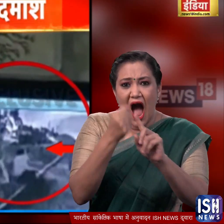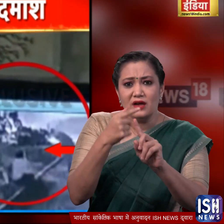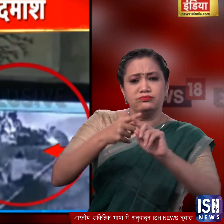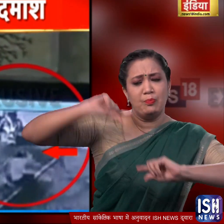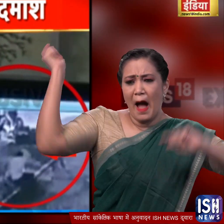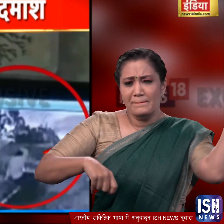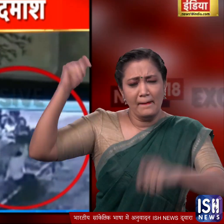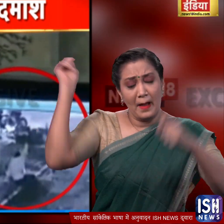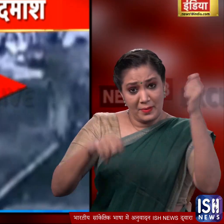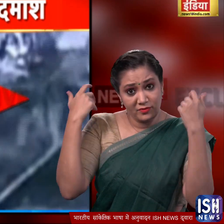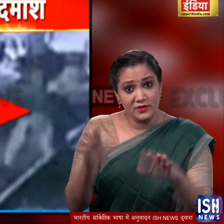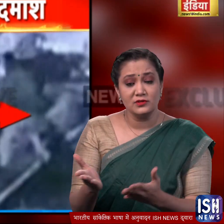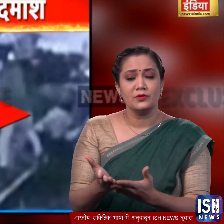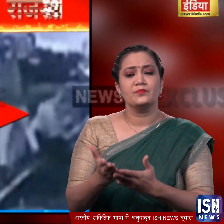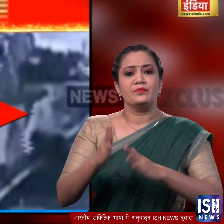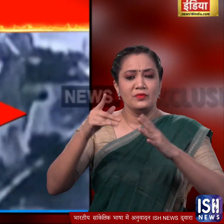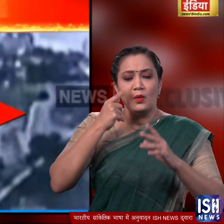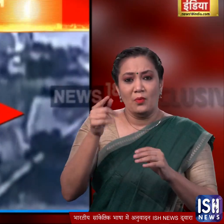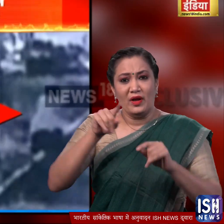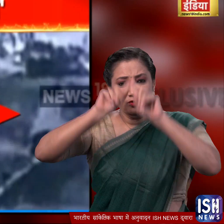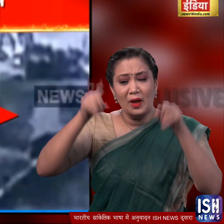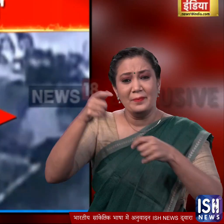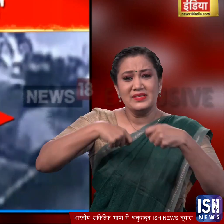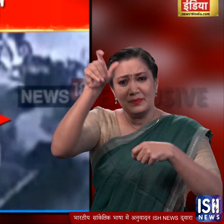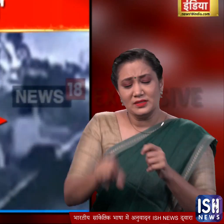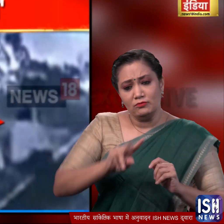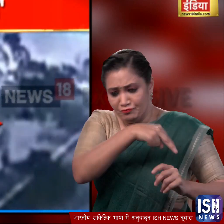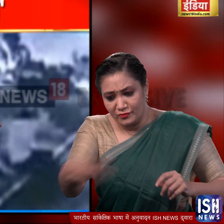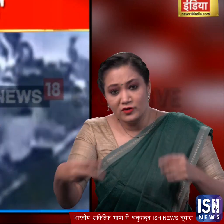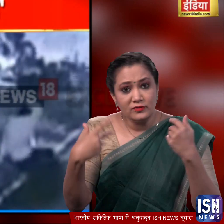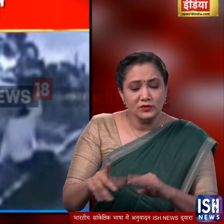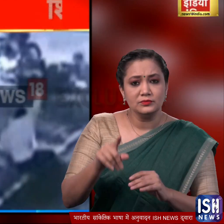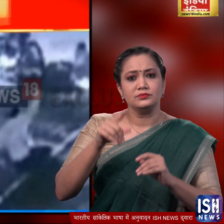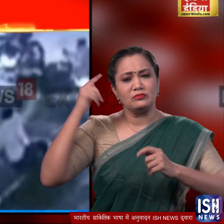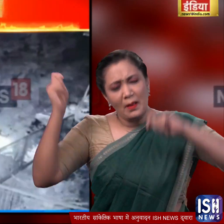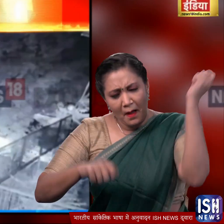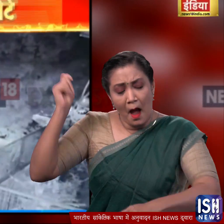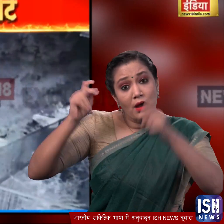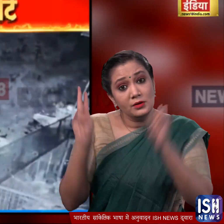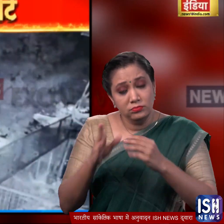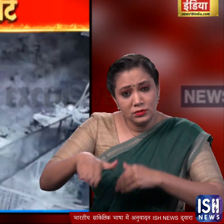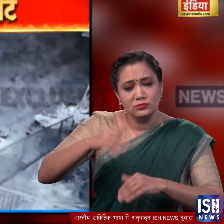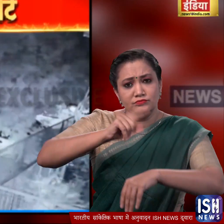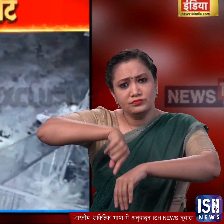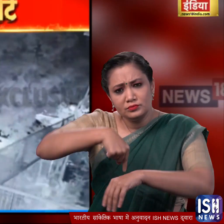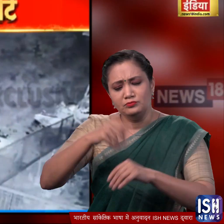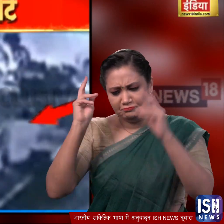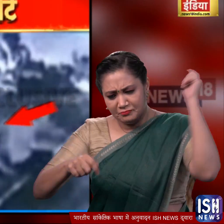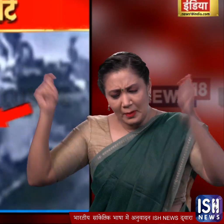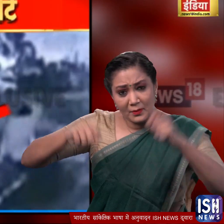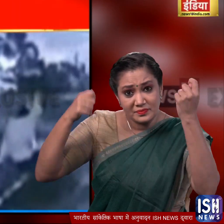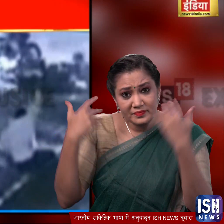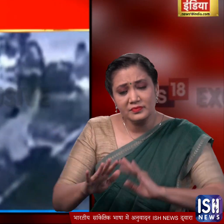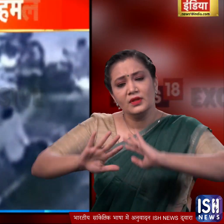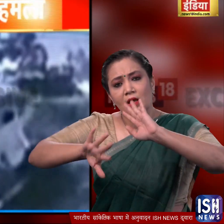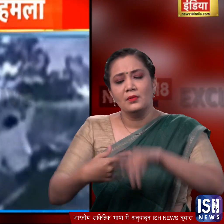से ताबड़तोड़ वार किए। ऐसे में वो कारोबारी सड़क पर गिर गए, लेकिन बदमाश उन्हें पीटते रहे। काफी देर तक ये सब कुछ चलता रहा।